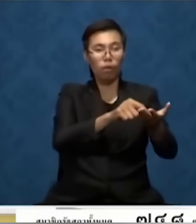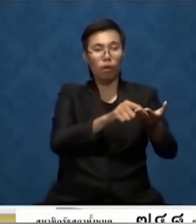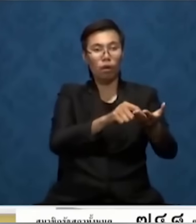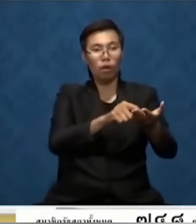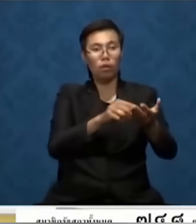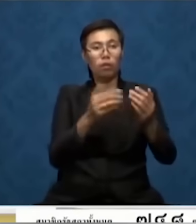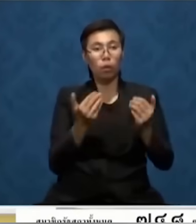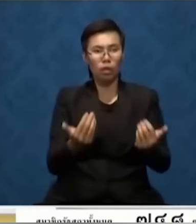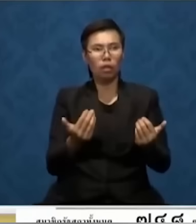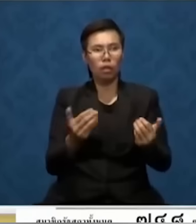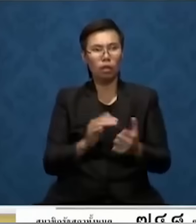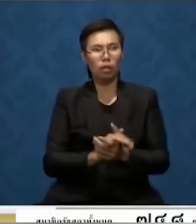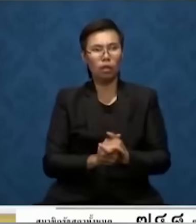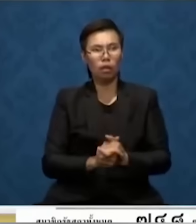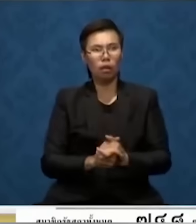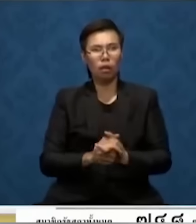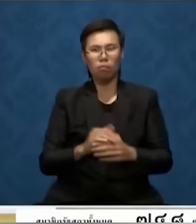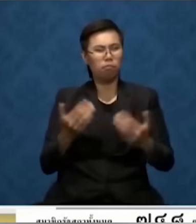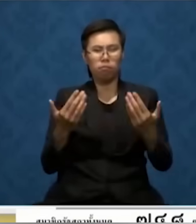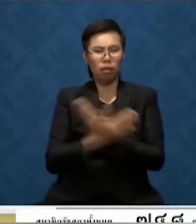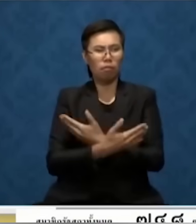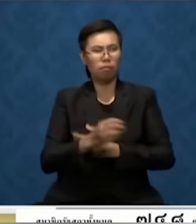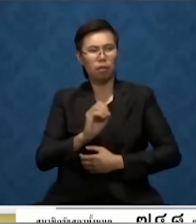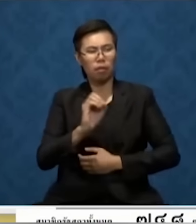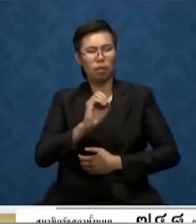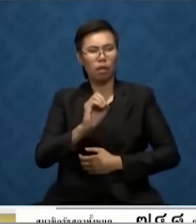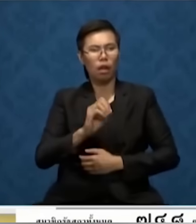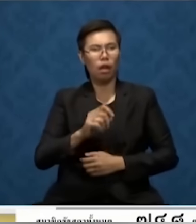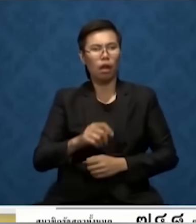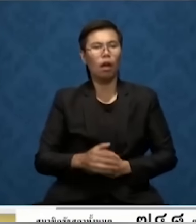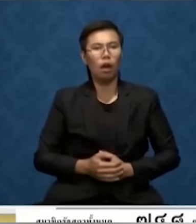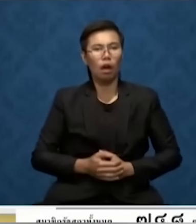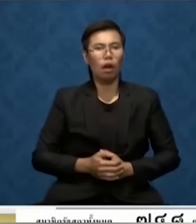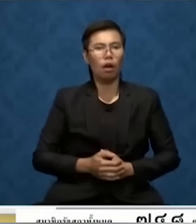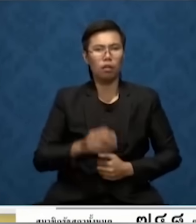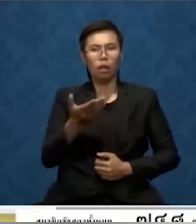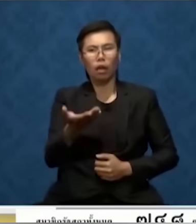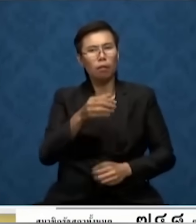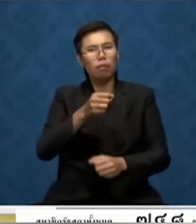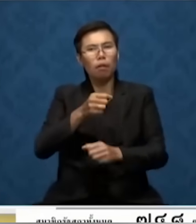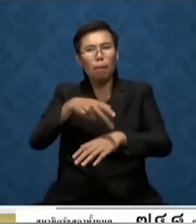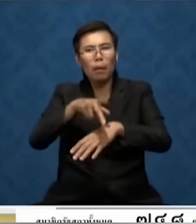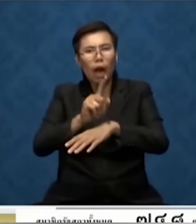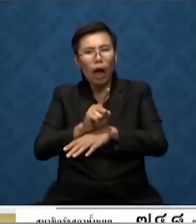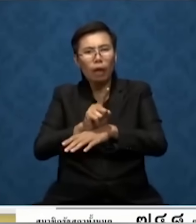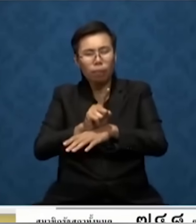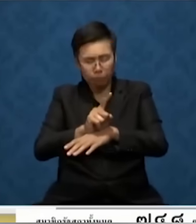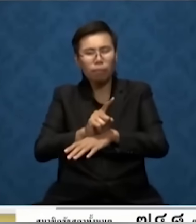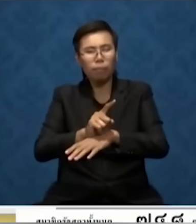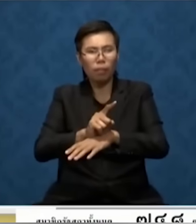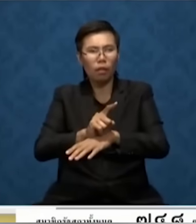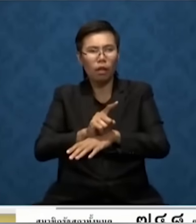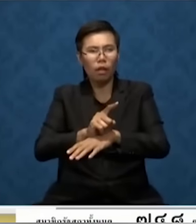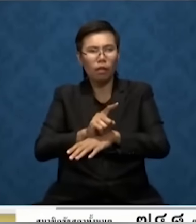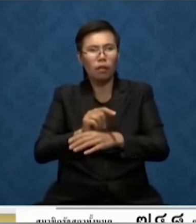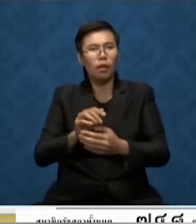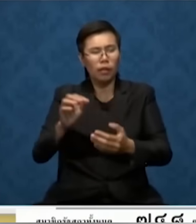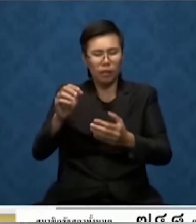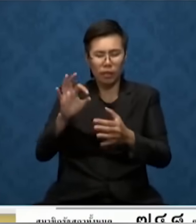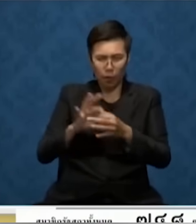จจุบันนั้นไม่ได้มีการเปลี่ยนแปลงเลยที่จะเป็นเหตุผลให้ประธานรัฐสภานั้นจะหยิบยก